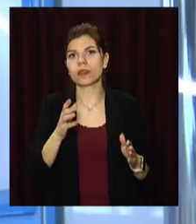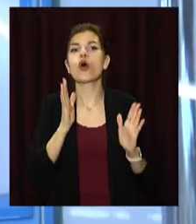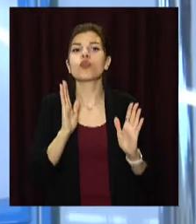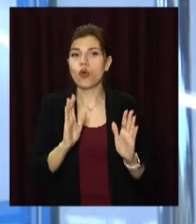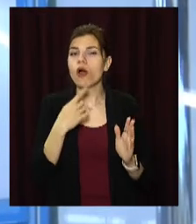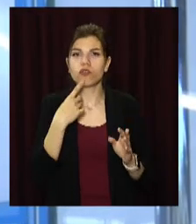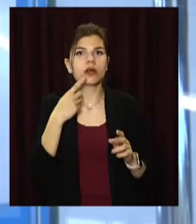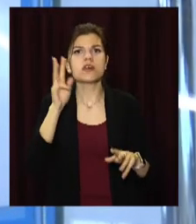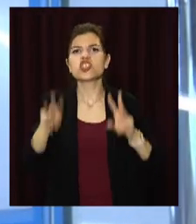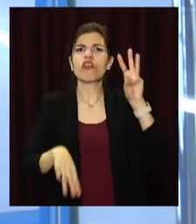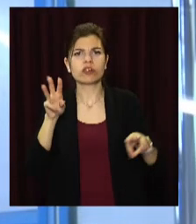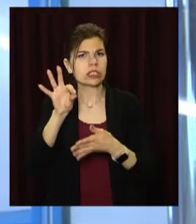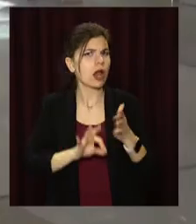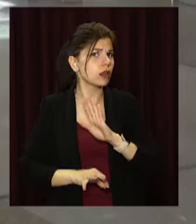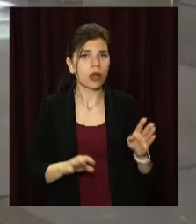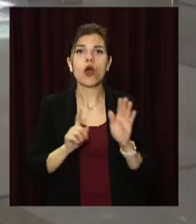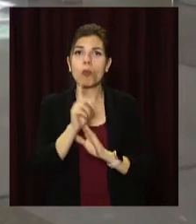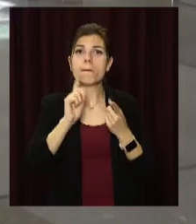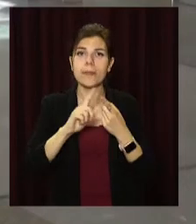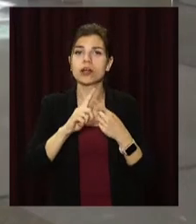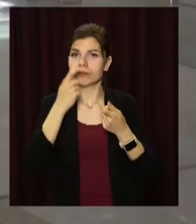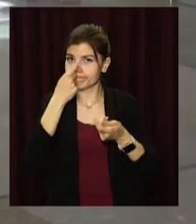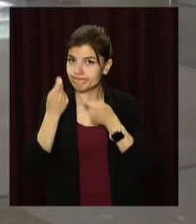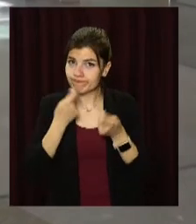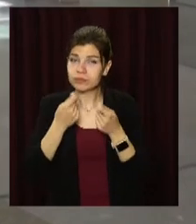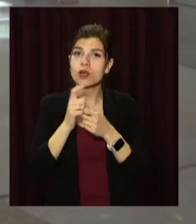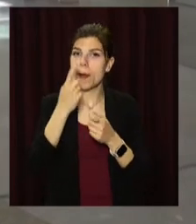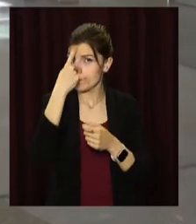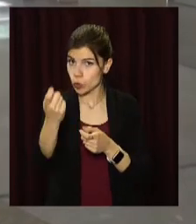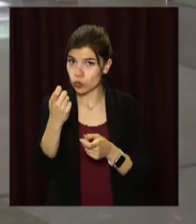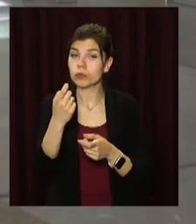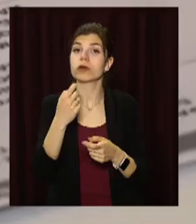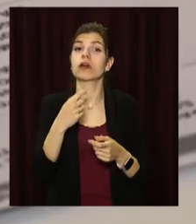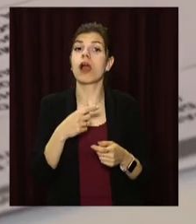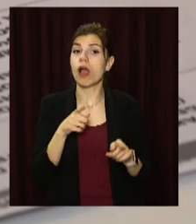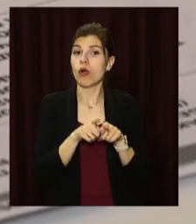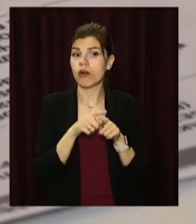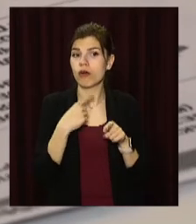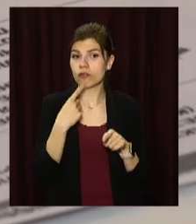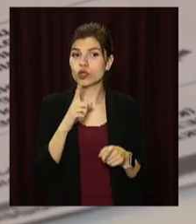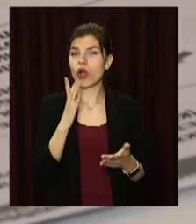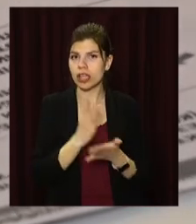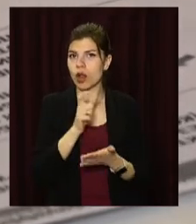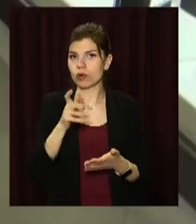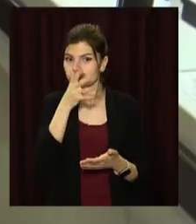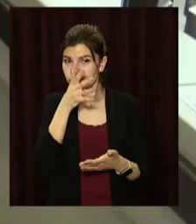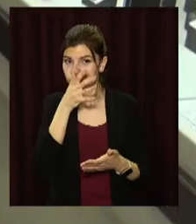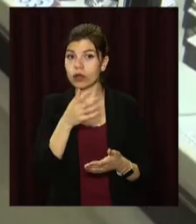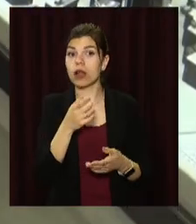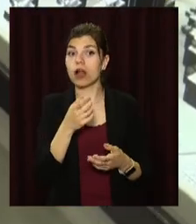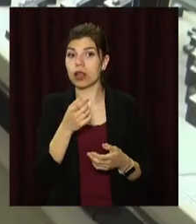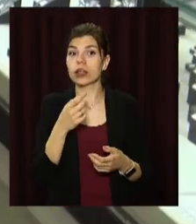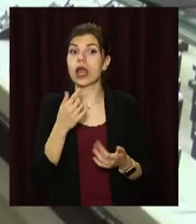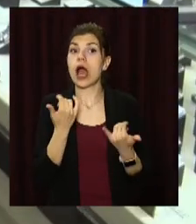роз'яснювальну роботу, а інформацію про порушення передаватимуть до Держпраці. Та застерігають, недобропорядних підприємців тепер